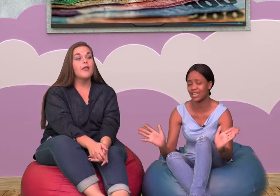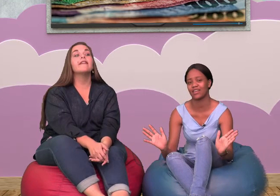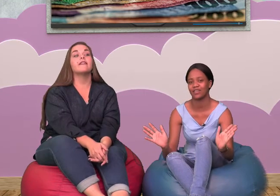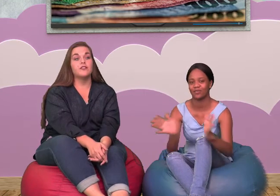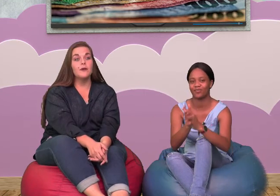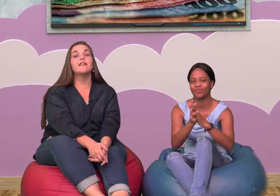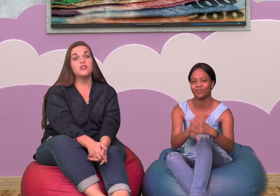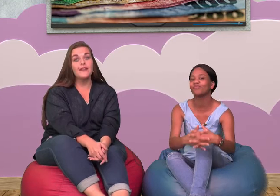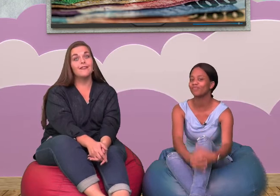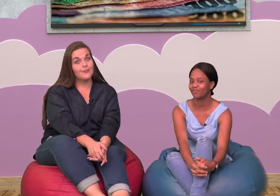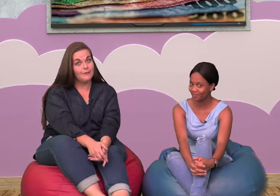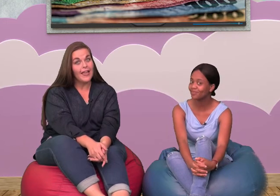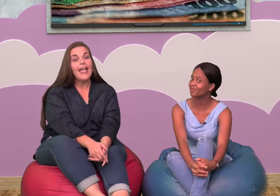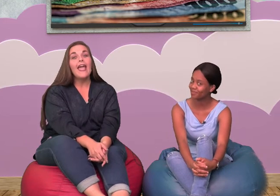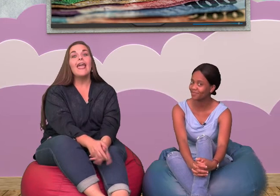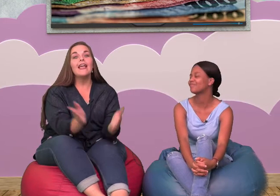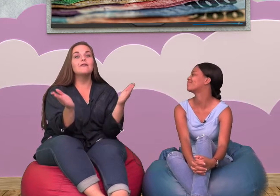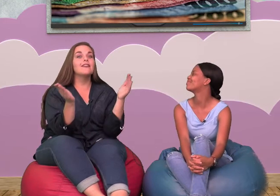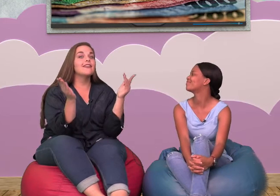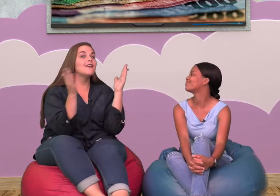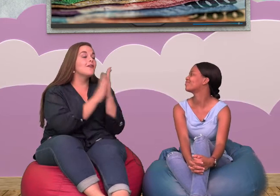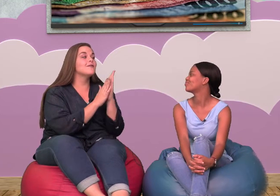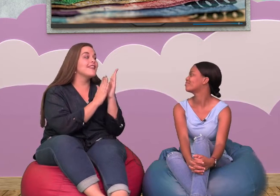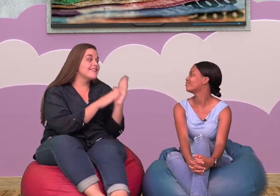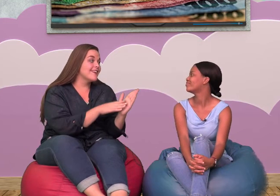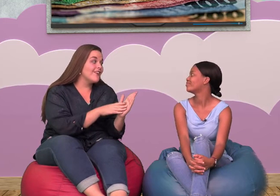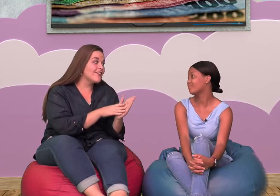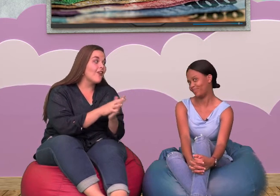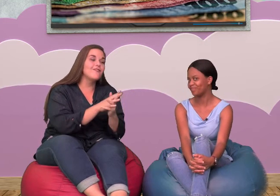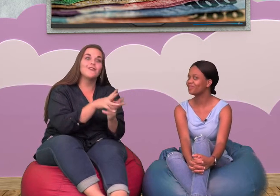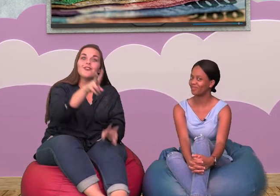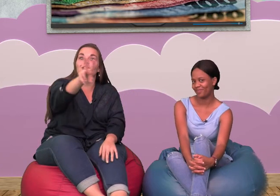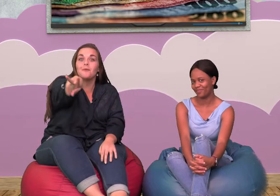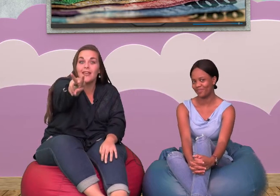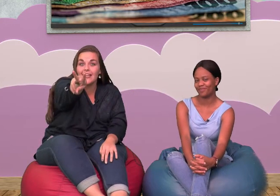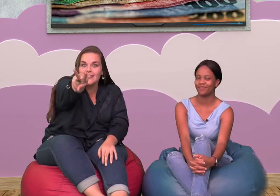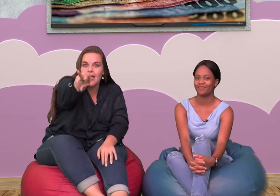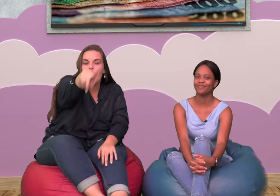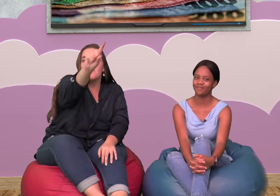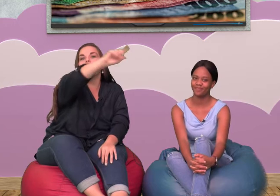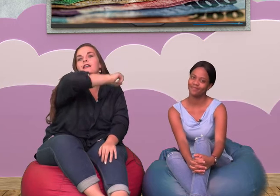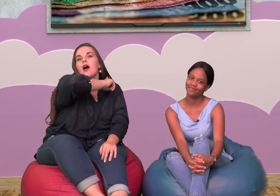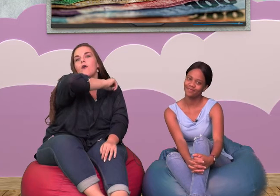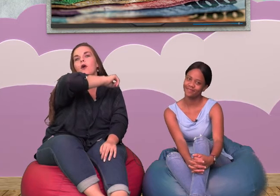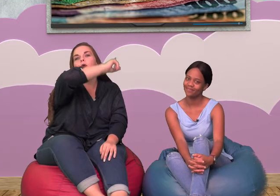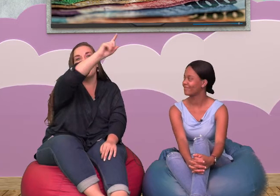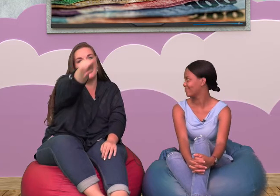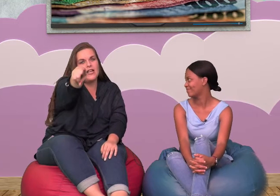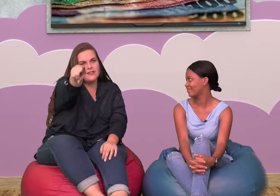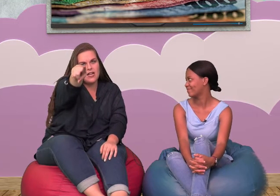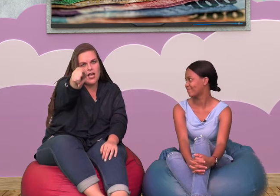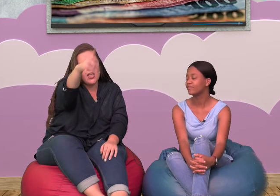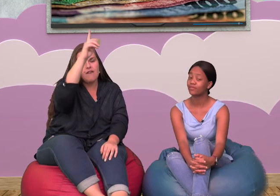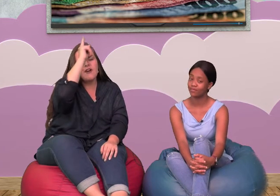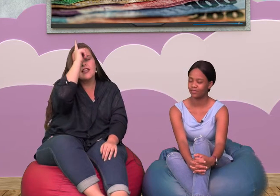so. elke dag. Dit is so, dit is so, dit is so. En ons het natuurlik ook ons lesie gehad al vir ons graad 2tjies, maar nou hoop ek